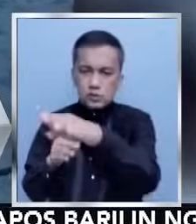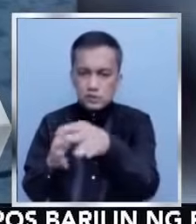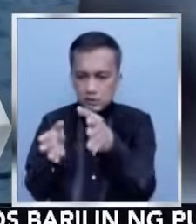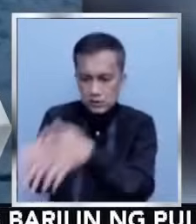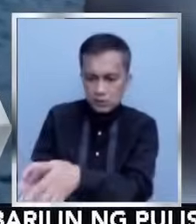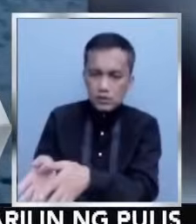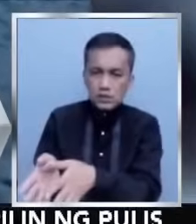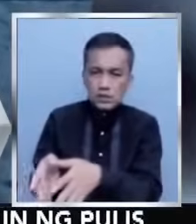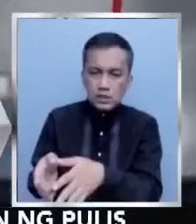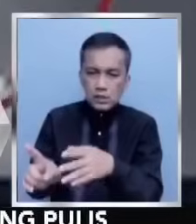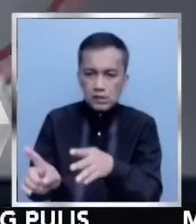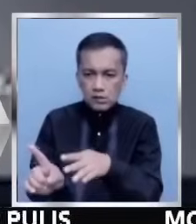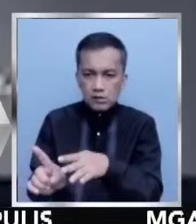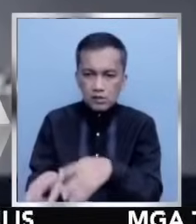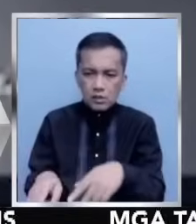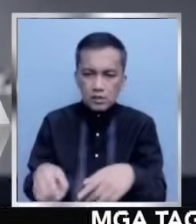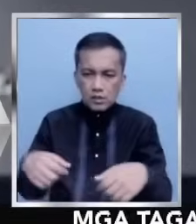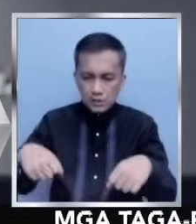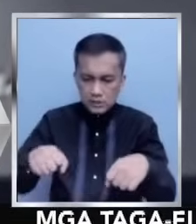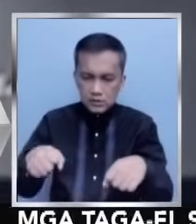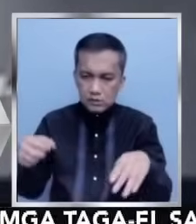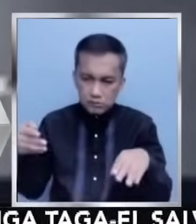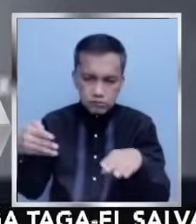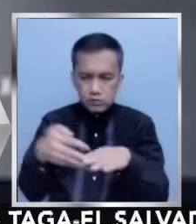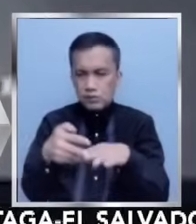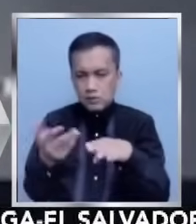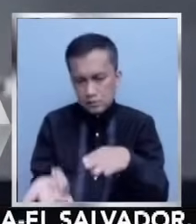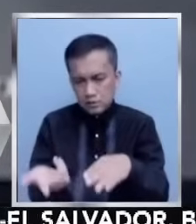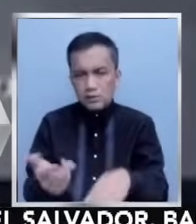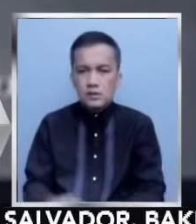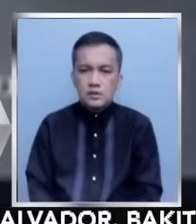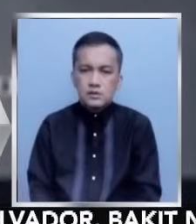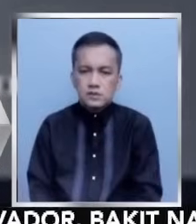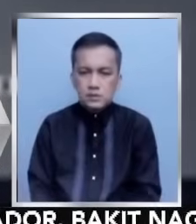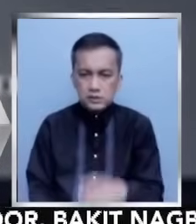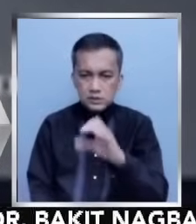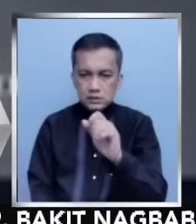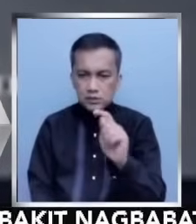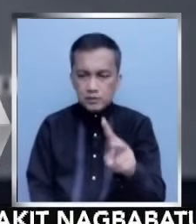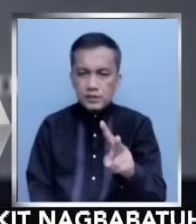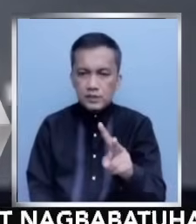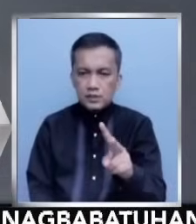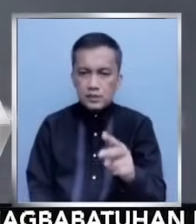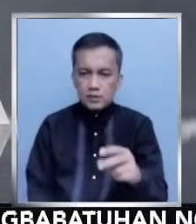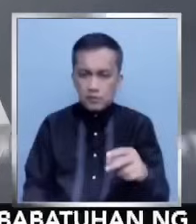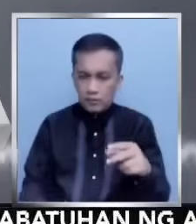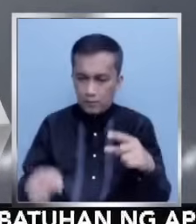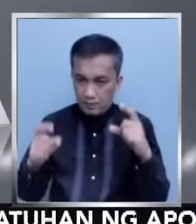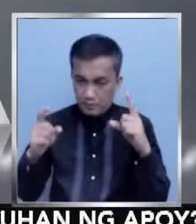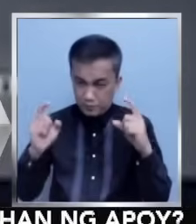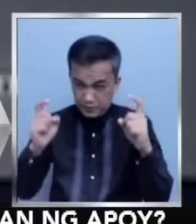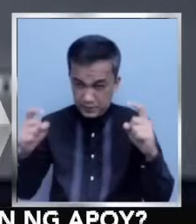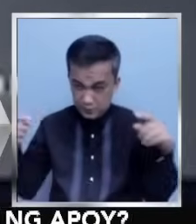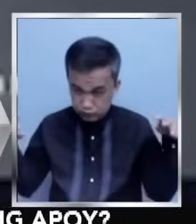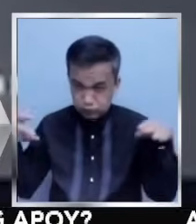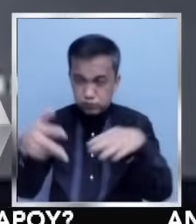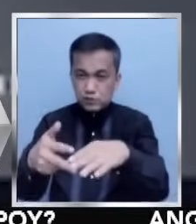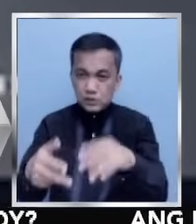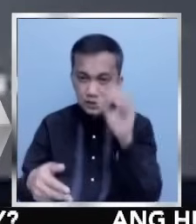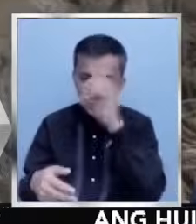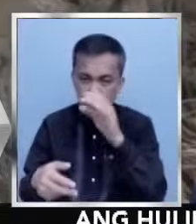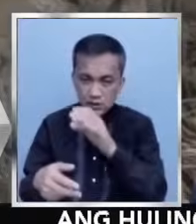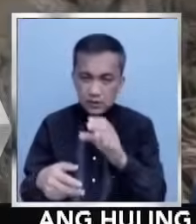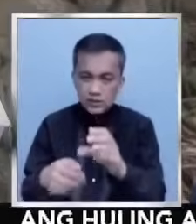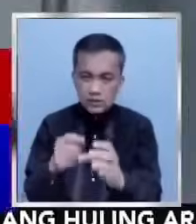sa kalsada ang rider. Sa CCTV, mabilis ang takbo ng dalawang sasakyan. Patuloy na hinahanap ang tumakas na truck